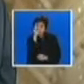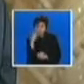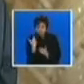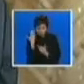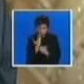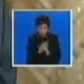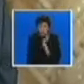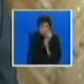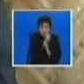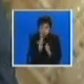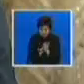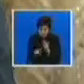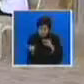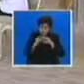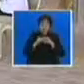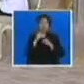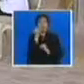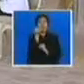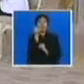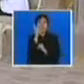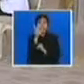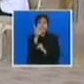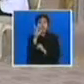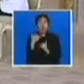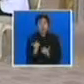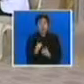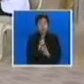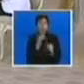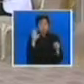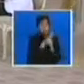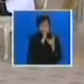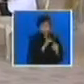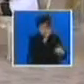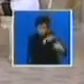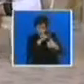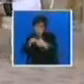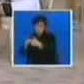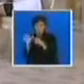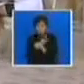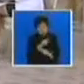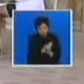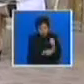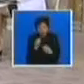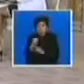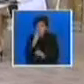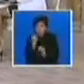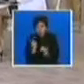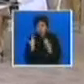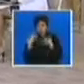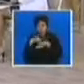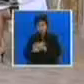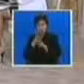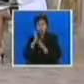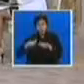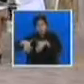ทเป็น13บาทนะครับแล้วก็ตอนนี้จะให้ครบทุกคนนะครับแต่ว่าก็กำลังประสานกับทางท้องถิ่นด้วยในเรื่องของงบประม